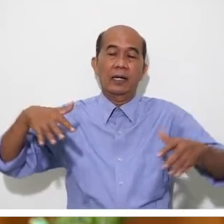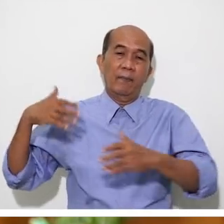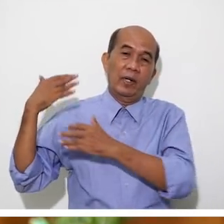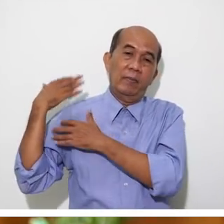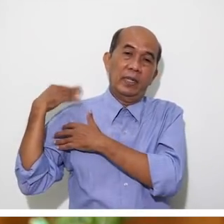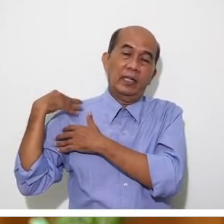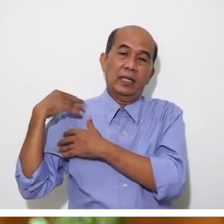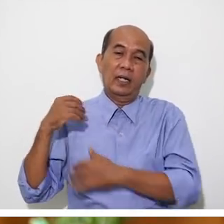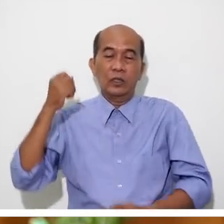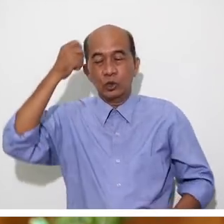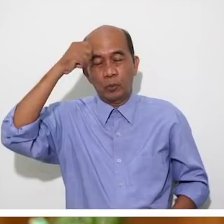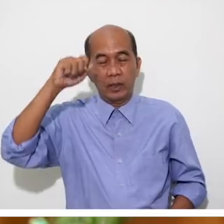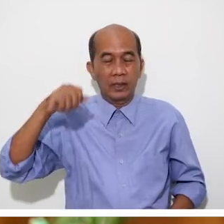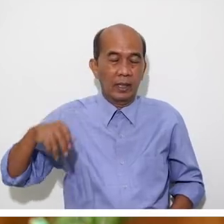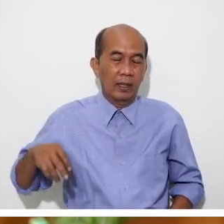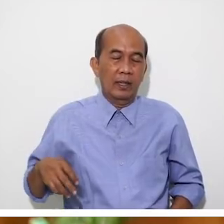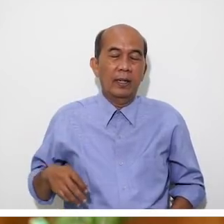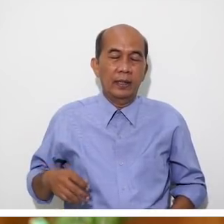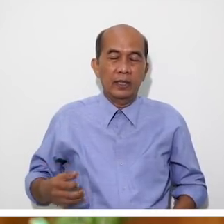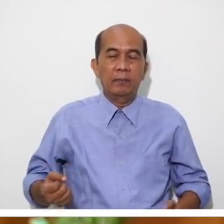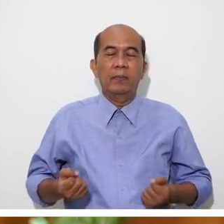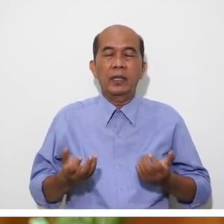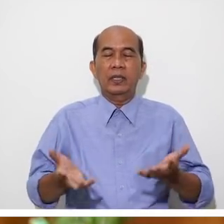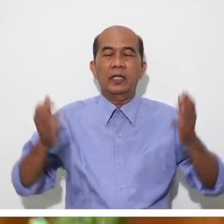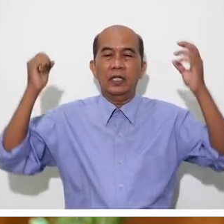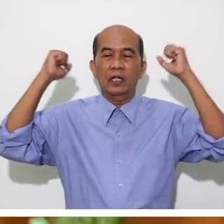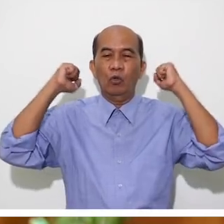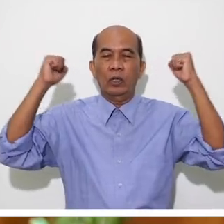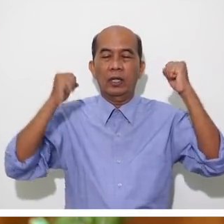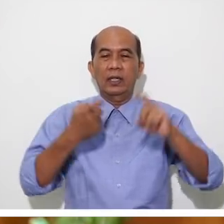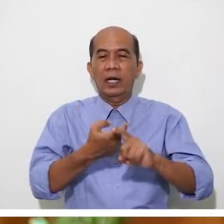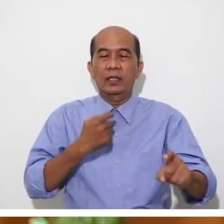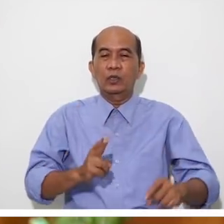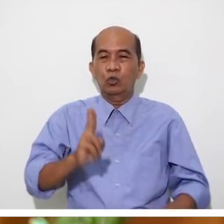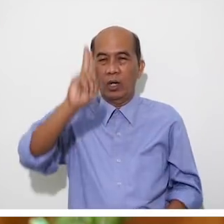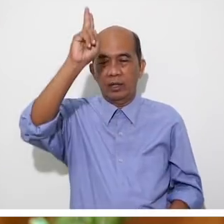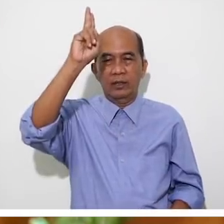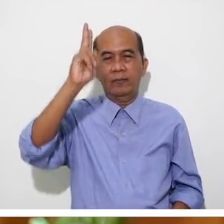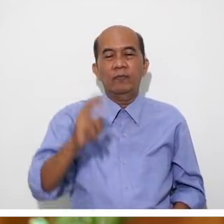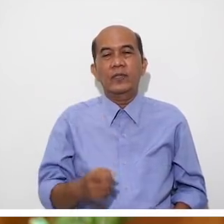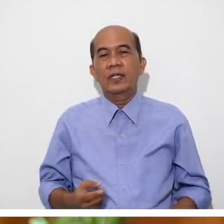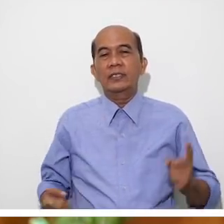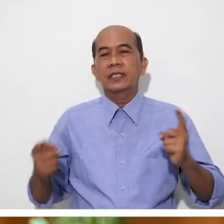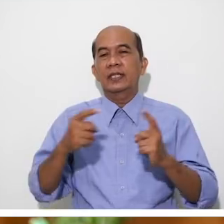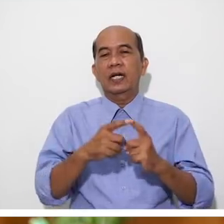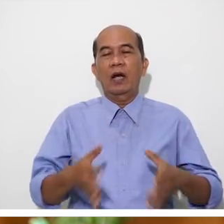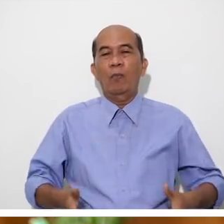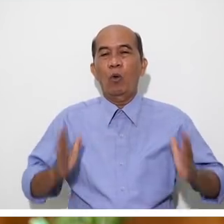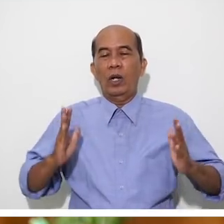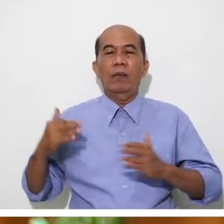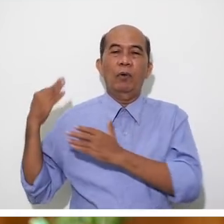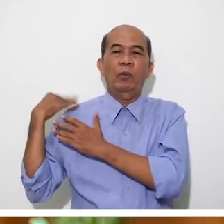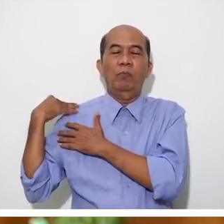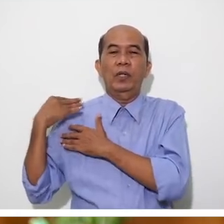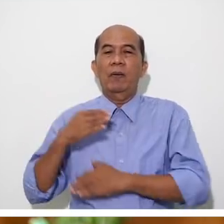pemerintah agar mereka diberikan kekuatan-kekuatan yang berasal dari Tuhan, sehingga mereka boleh memimpin